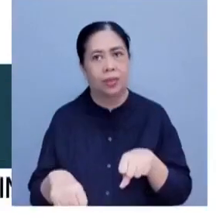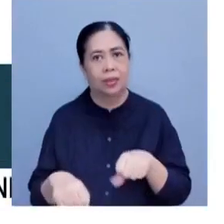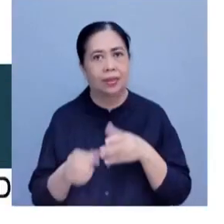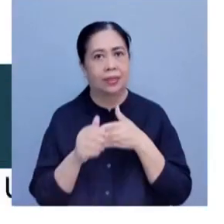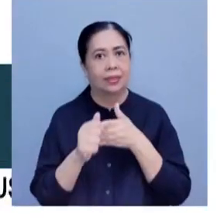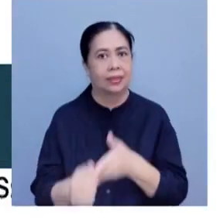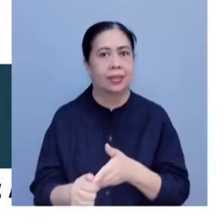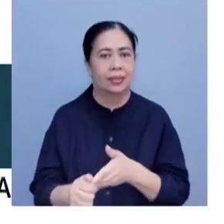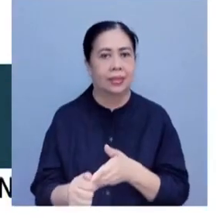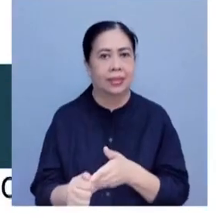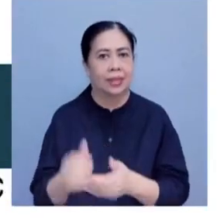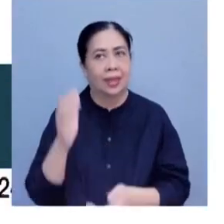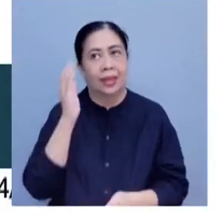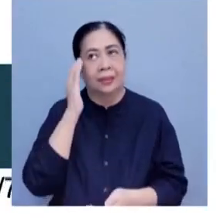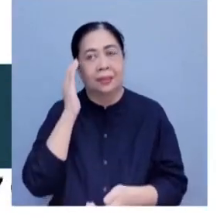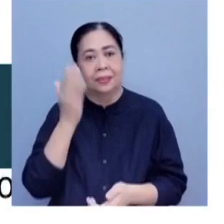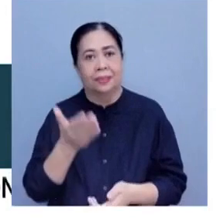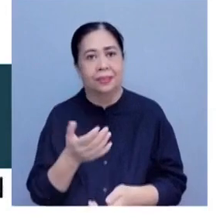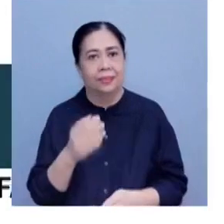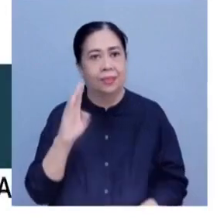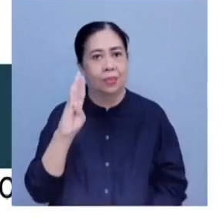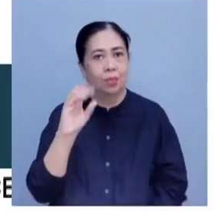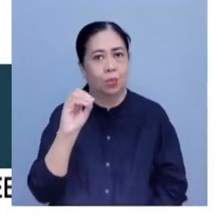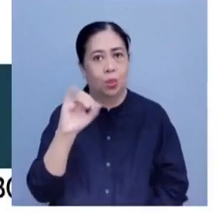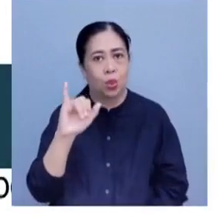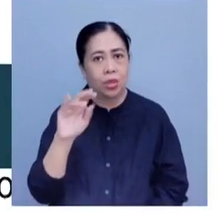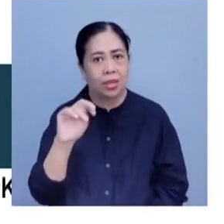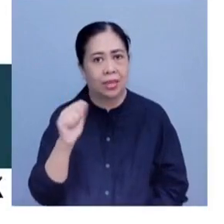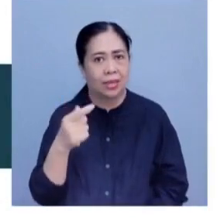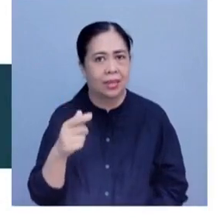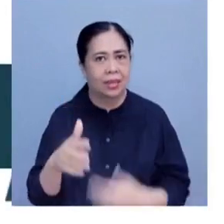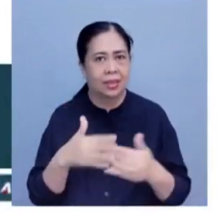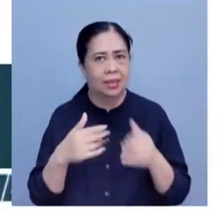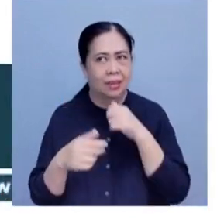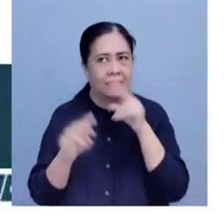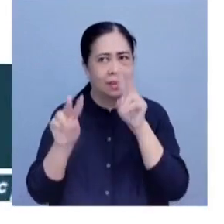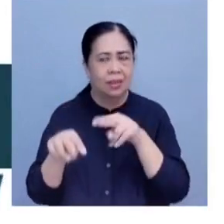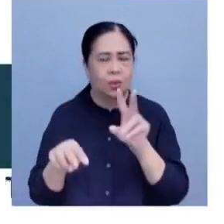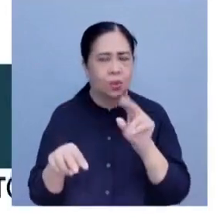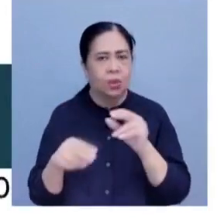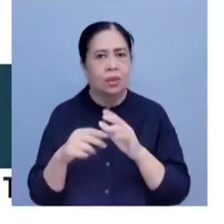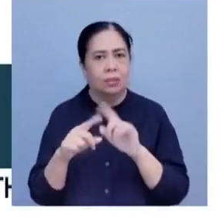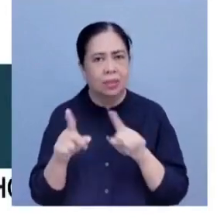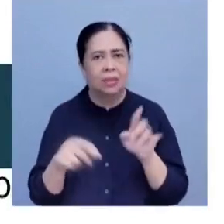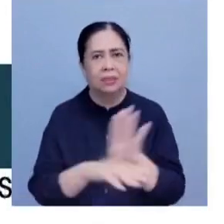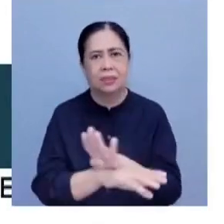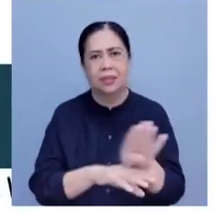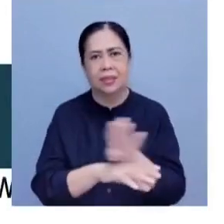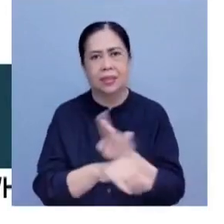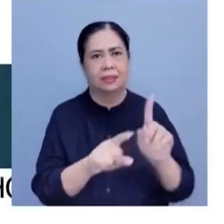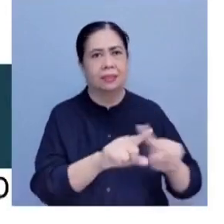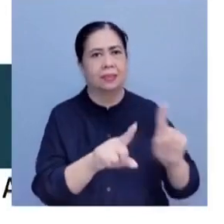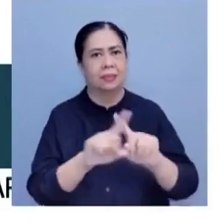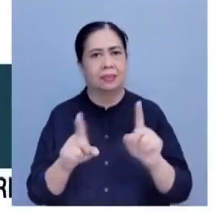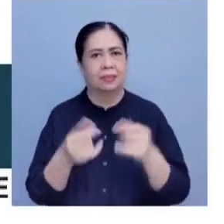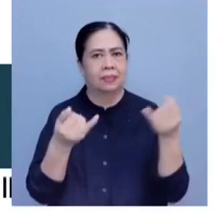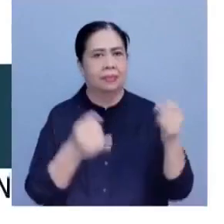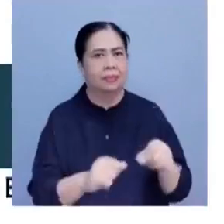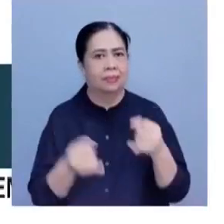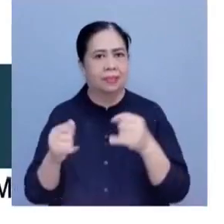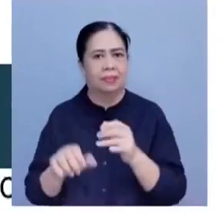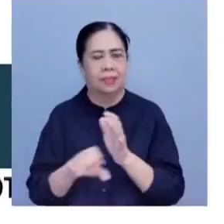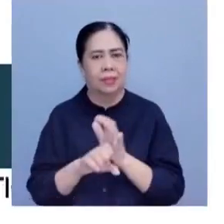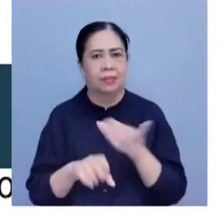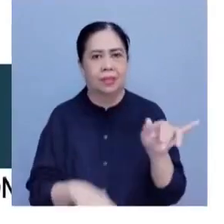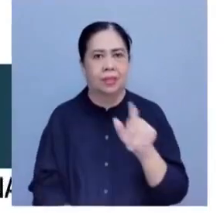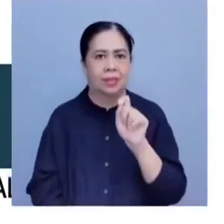dito. Alam mo, si Boeing Remulla, hindi ko naman sa minamalita, no, ay busy na rin sa ibang mga issues kagaya ni